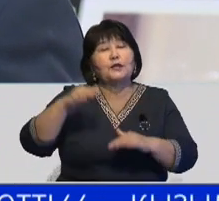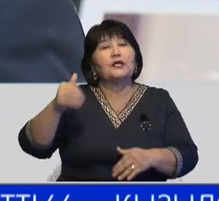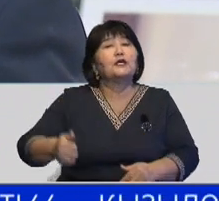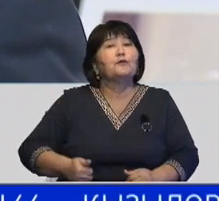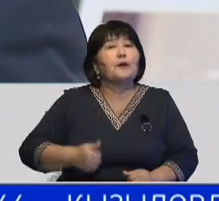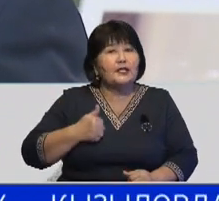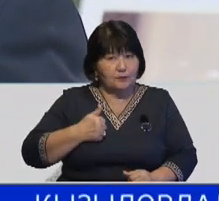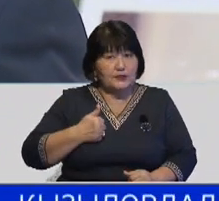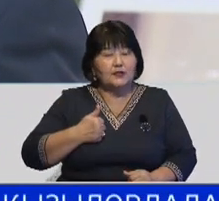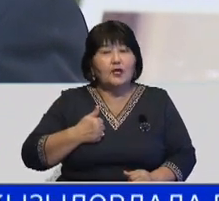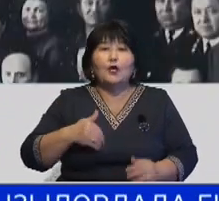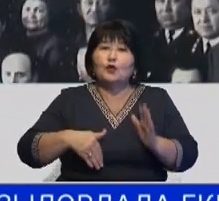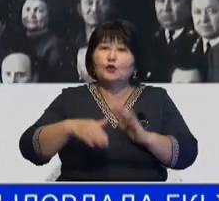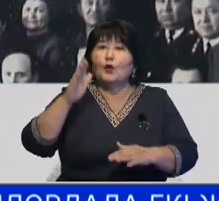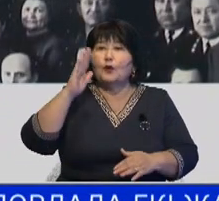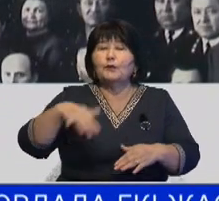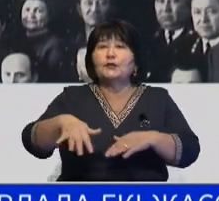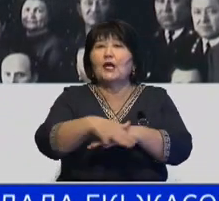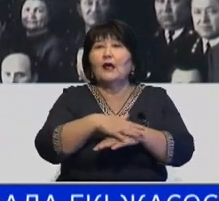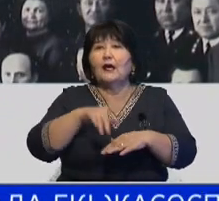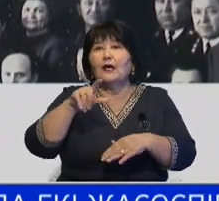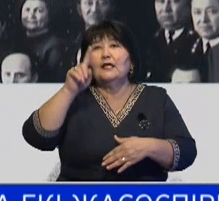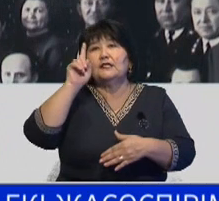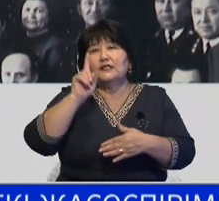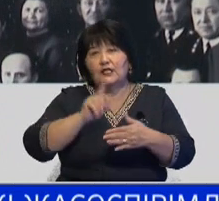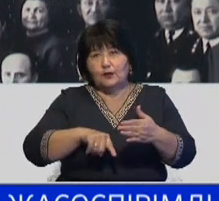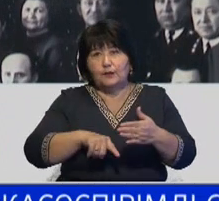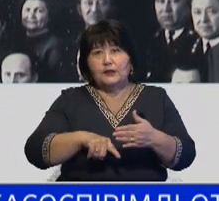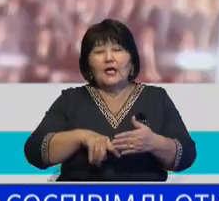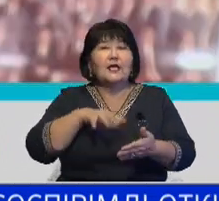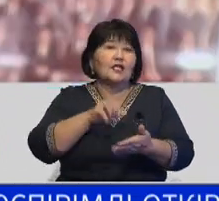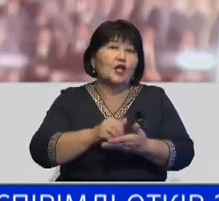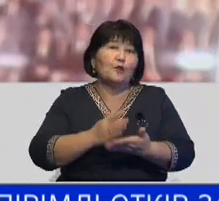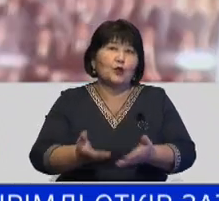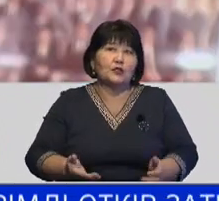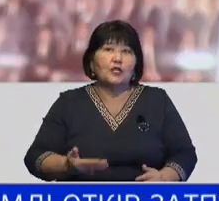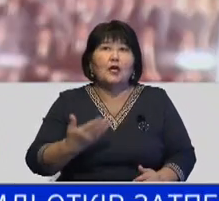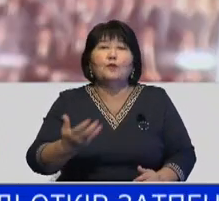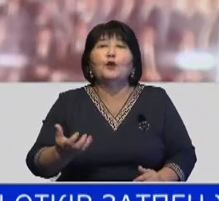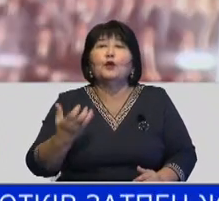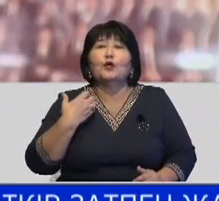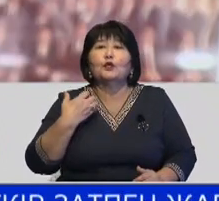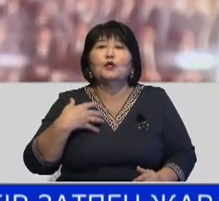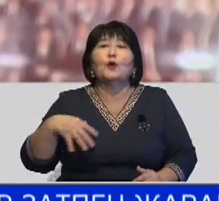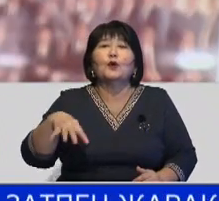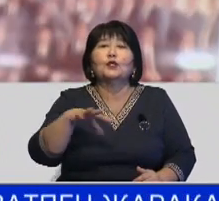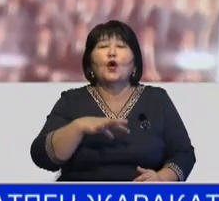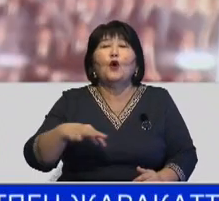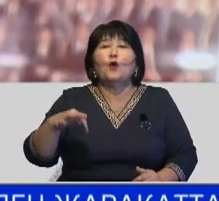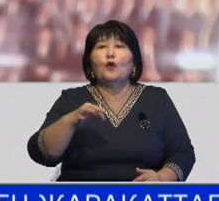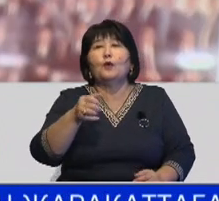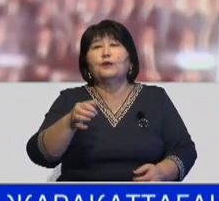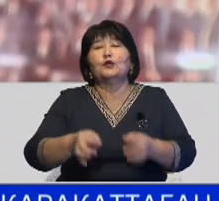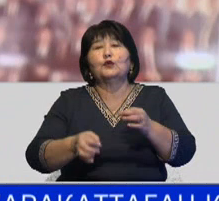мәртебесі жоғары болып, халықтың сеніміне ие болсын. Бұл Қызылорданың облыс сотының